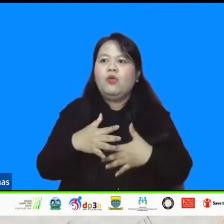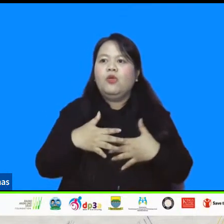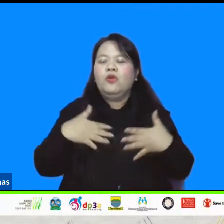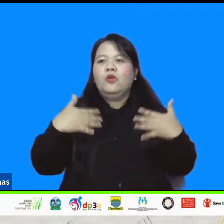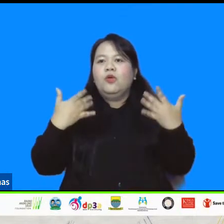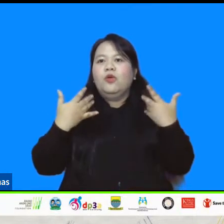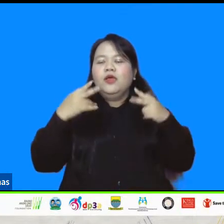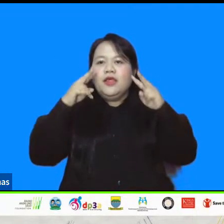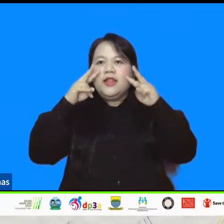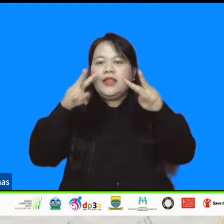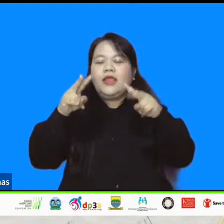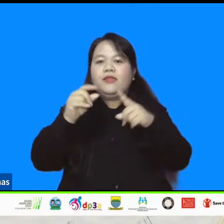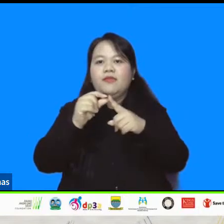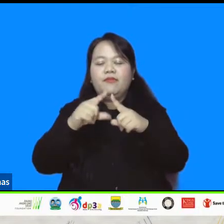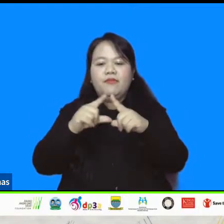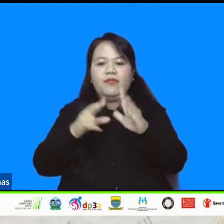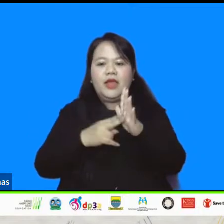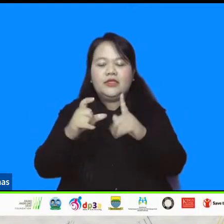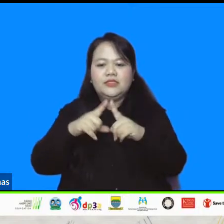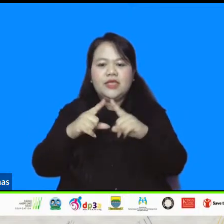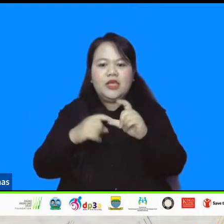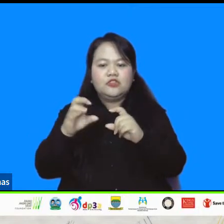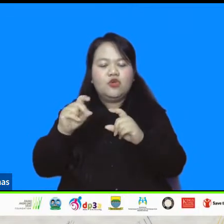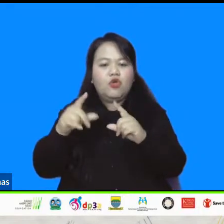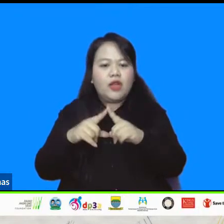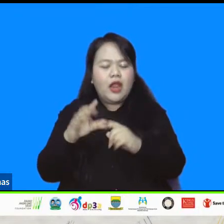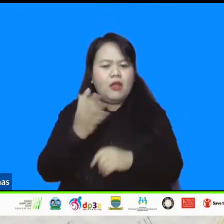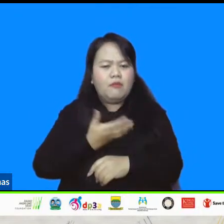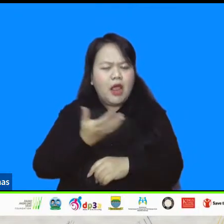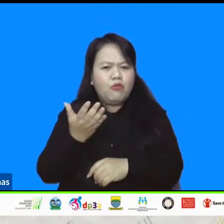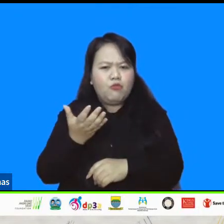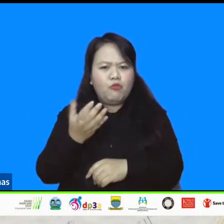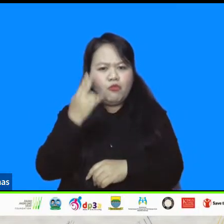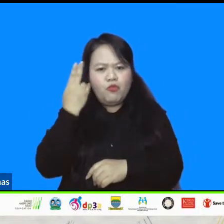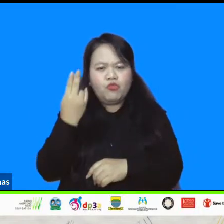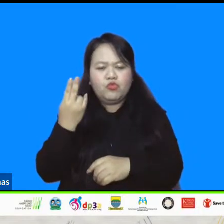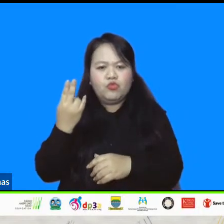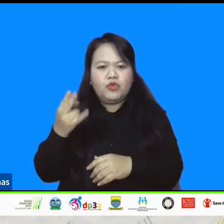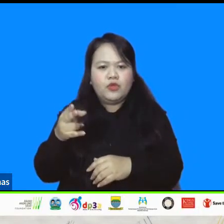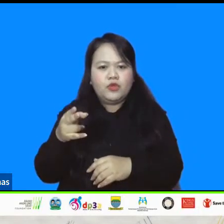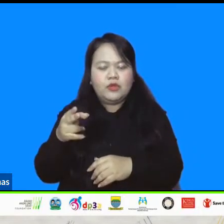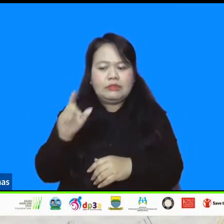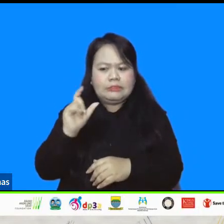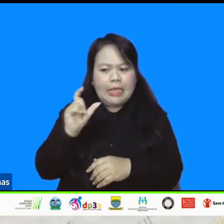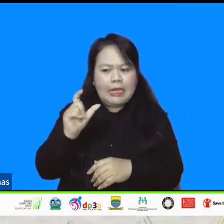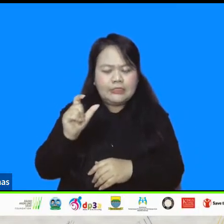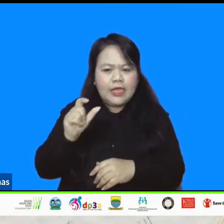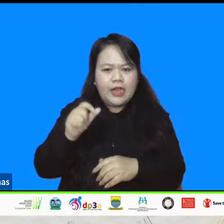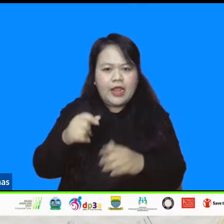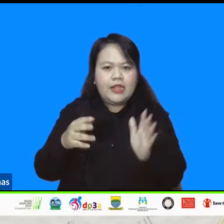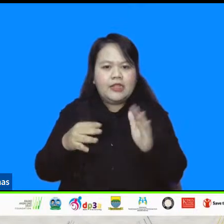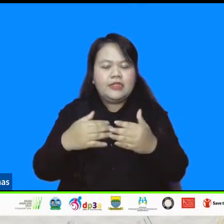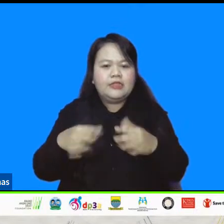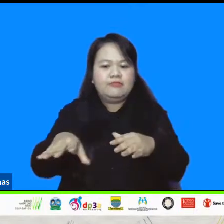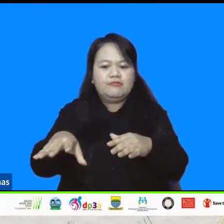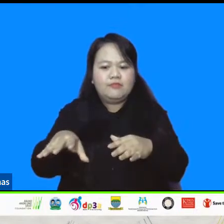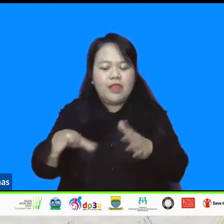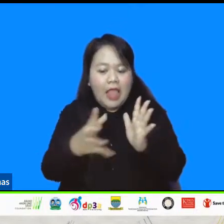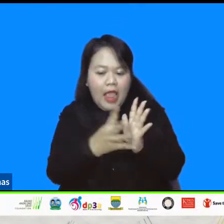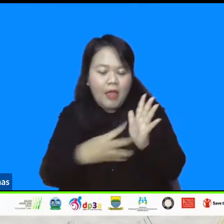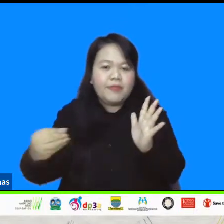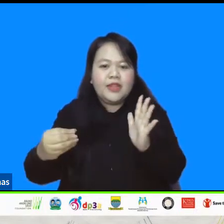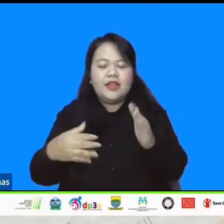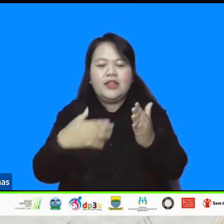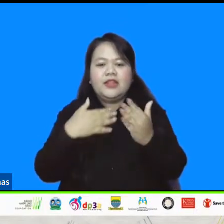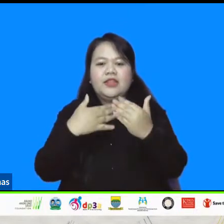dengan Pancasora, sehingga Pak Deputi ingin nih nanti untuk diangkat metode ini di tingkat nasional yang Insya Allah